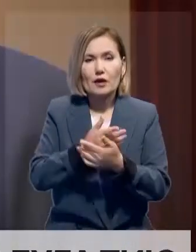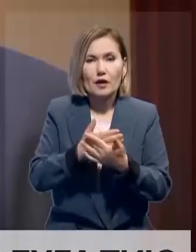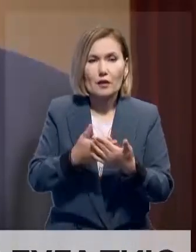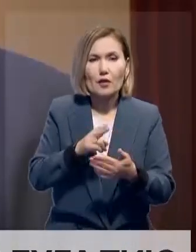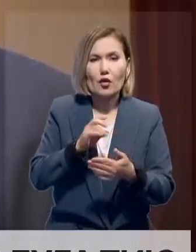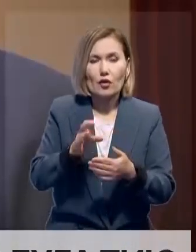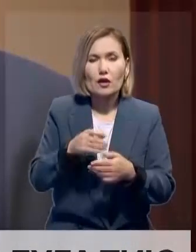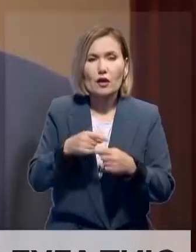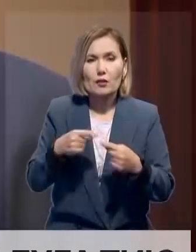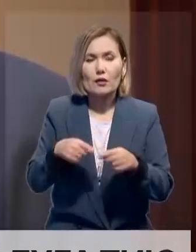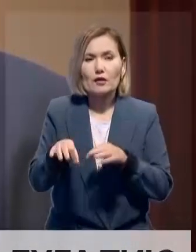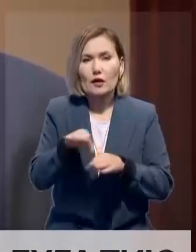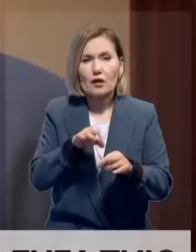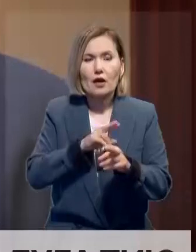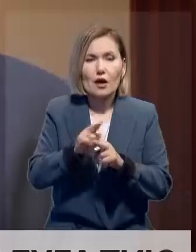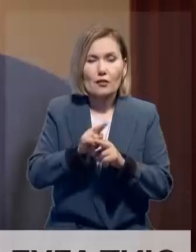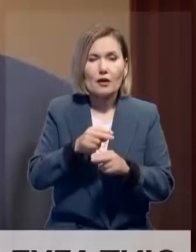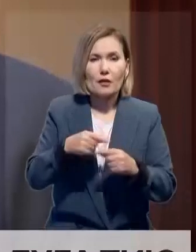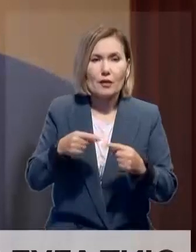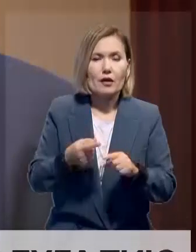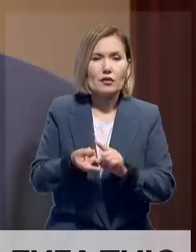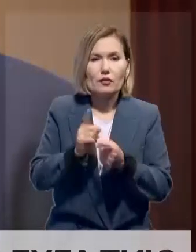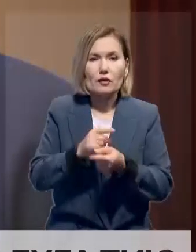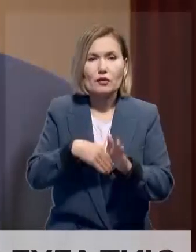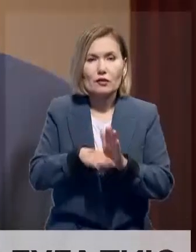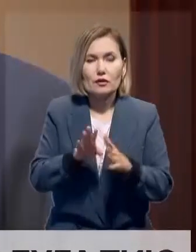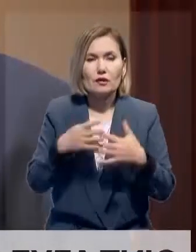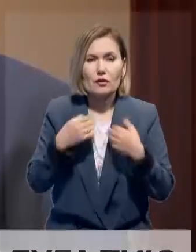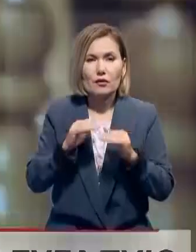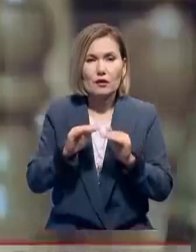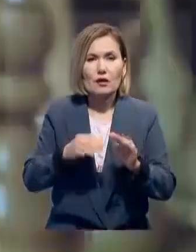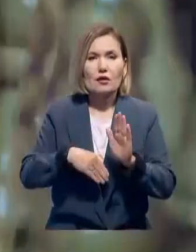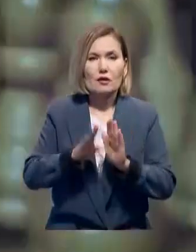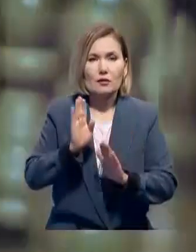түрлі өлшемдер алынады. Сол арқылы өзгерістерді байқаймыз.